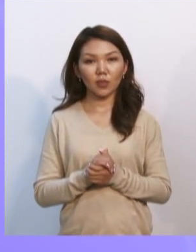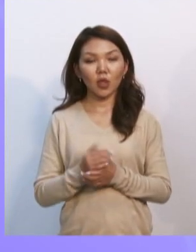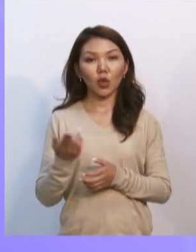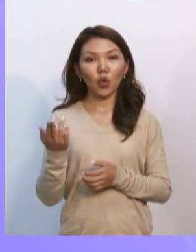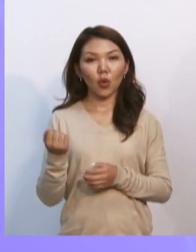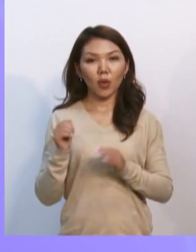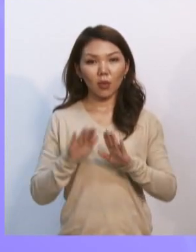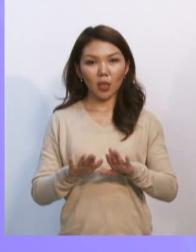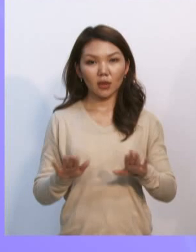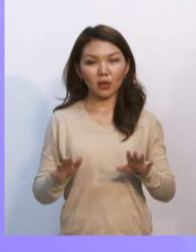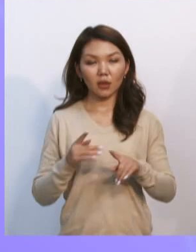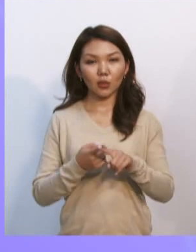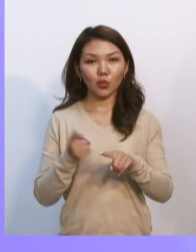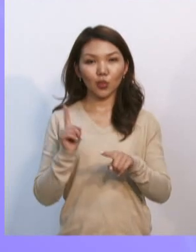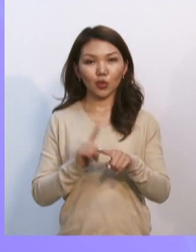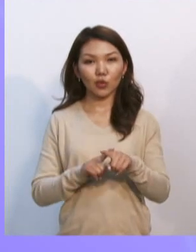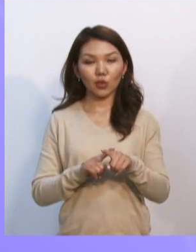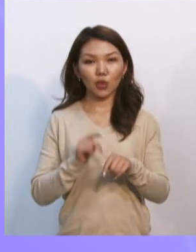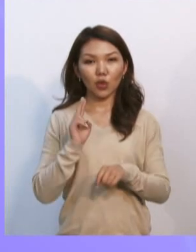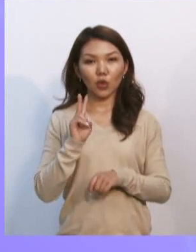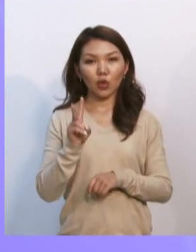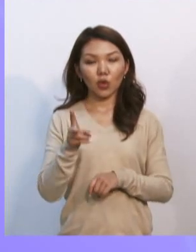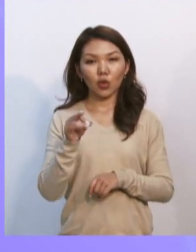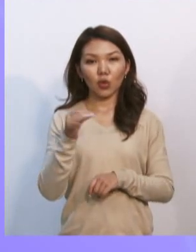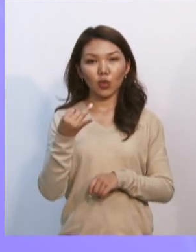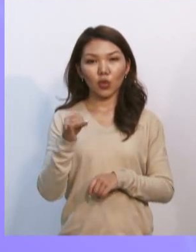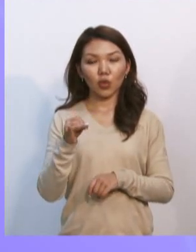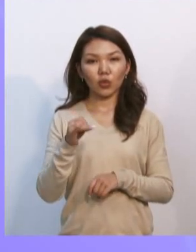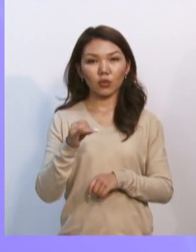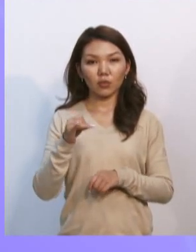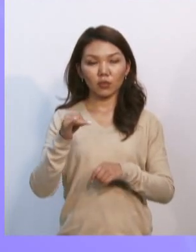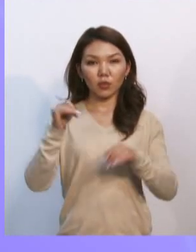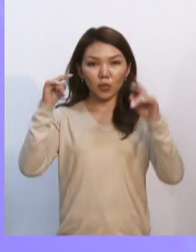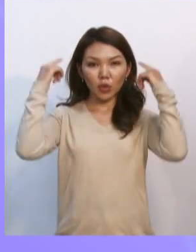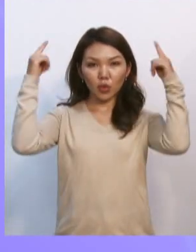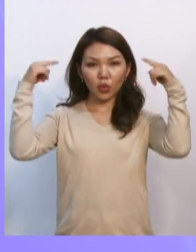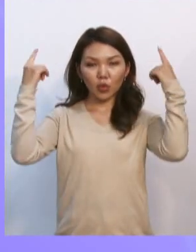Оба балдар, бул койдун үнү.